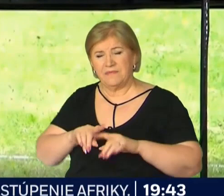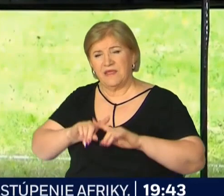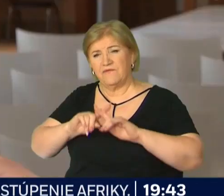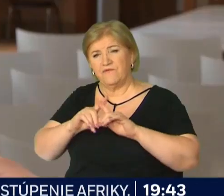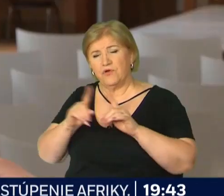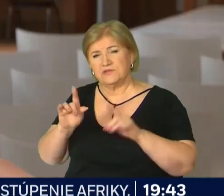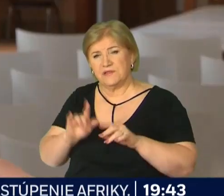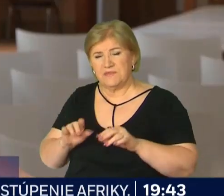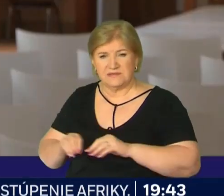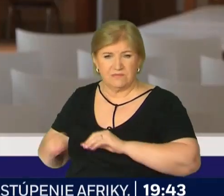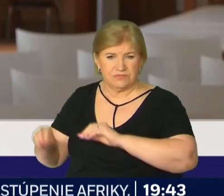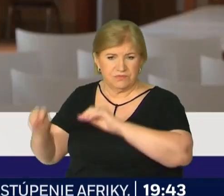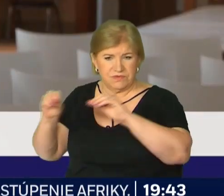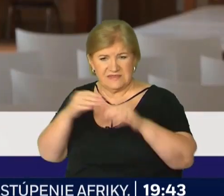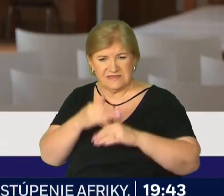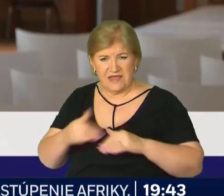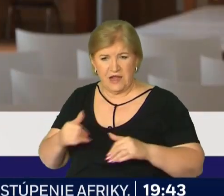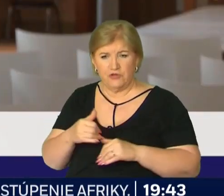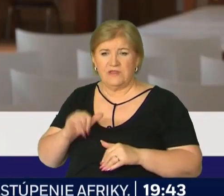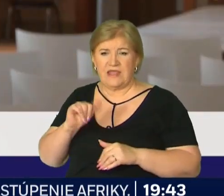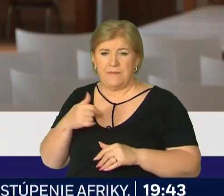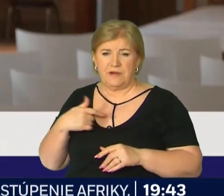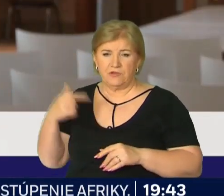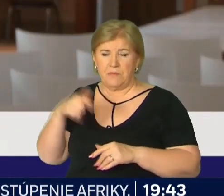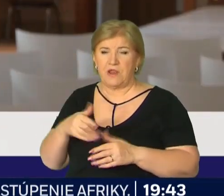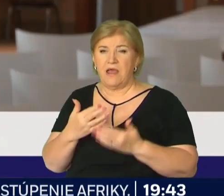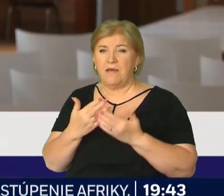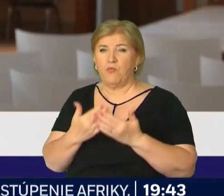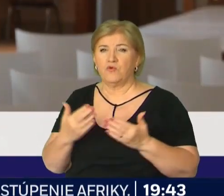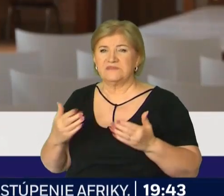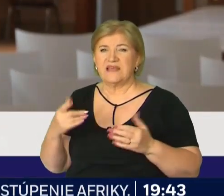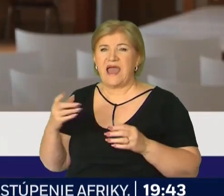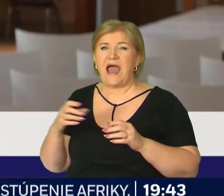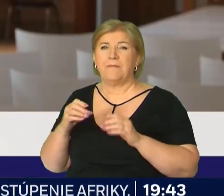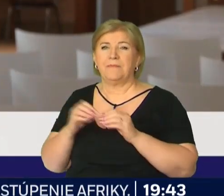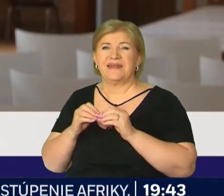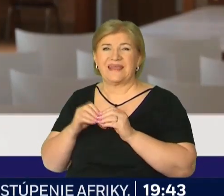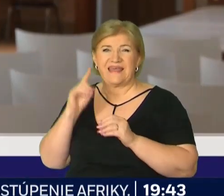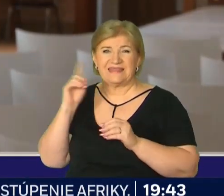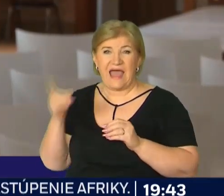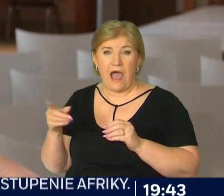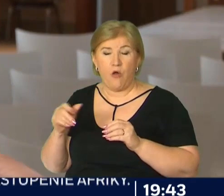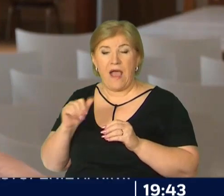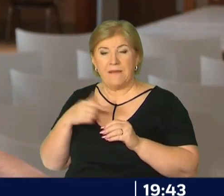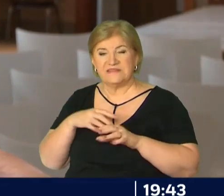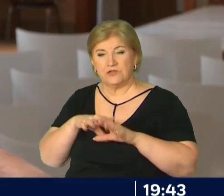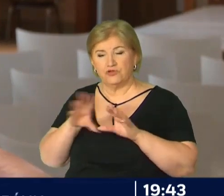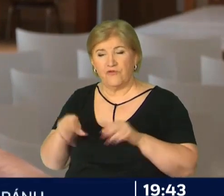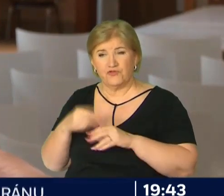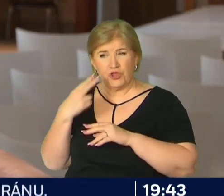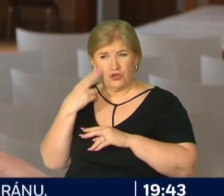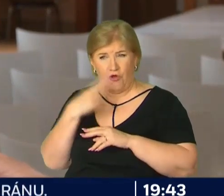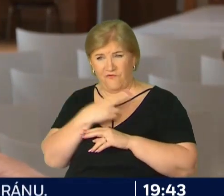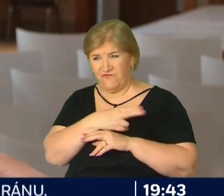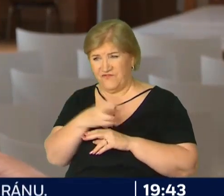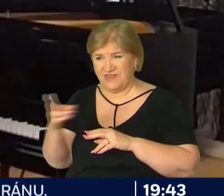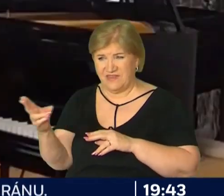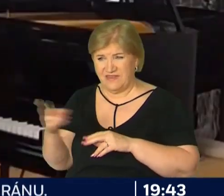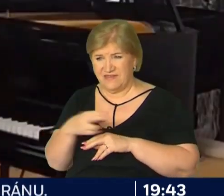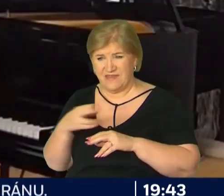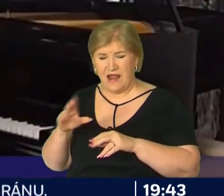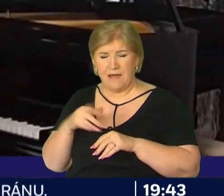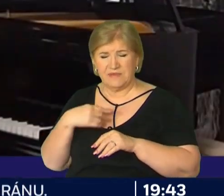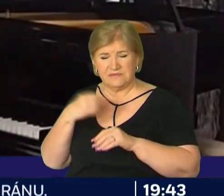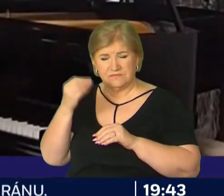zahraničí. Najprv som prišiel do múzea Auschwitz-Birkenau, aby som to všetko videl, aby som to mal všetko pred očami,